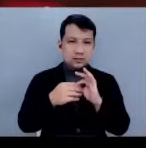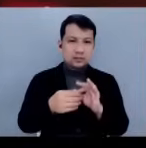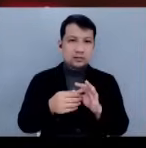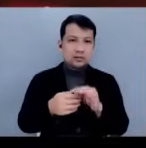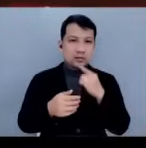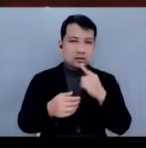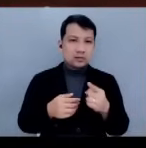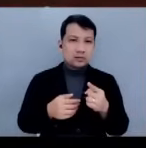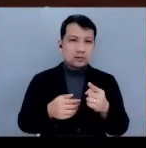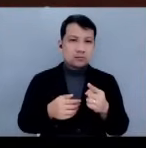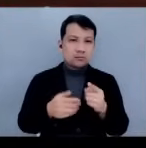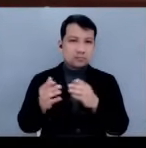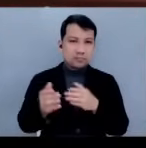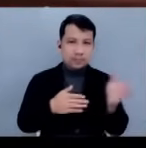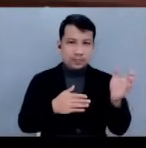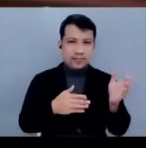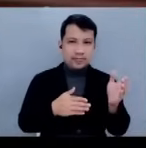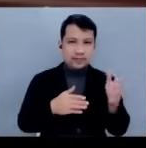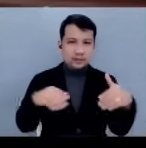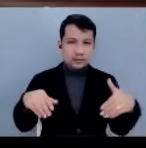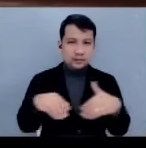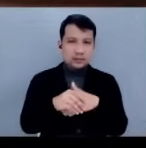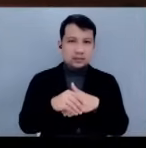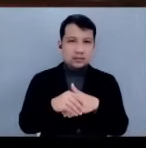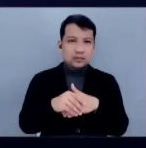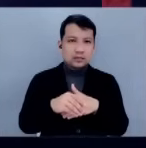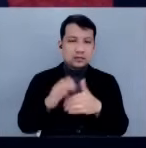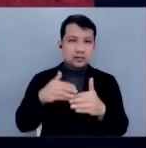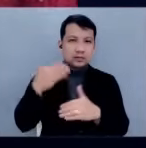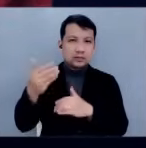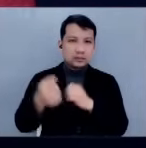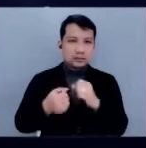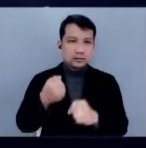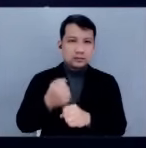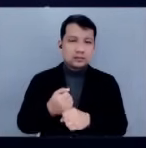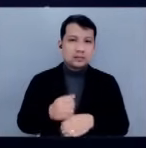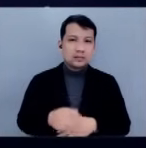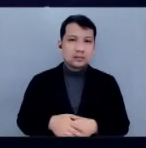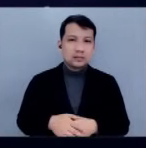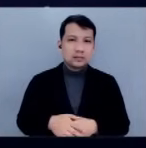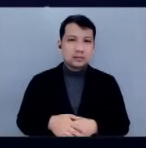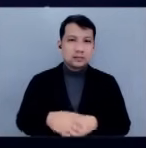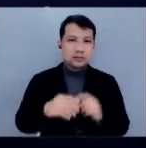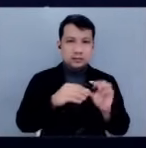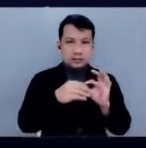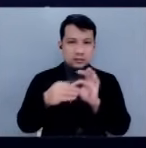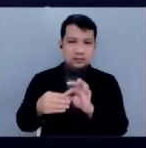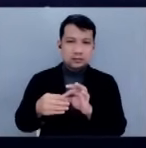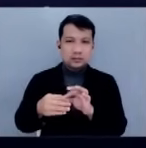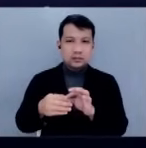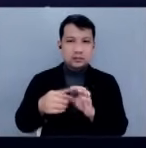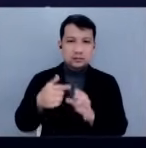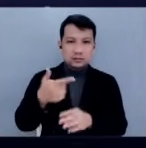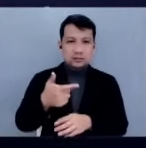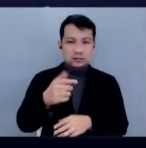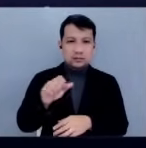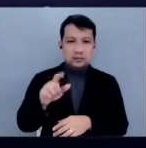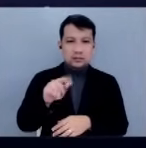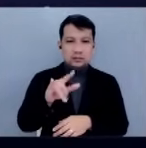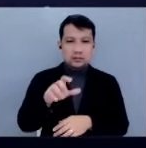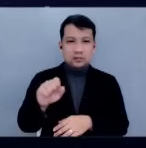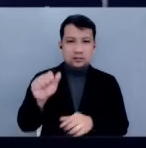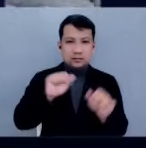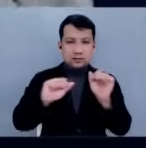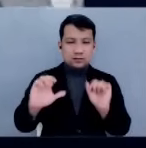na plano ng magpakasal ng singer next year. Nililink din si Girls' Generation member Taeyeon sa aktor na si